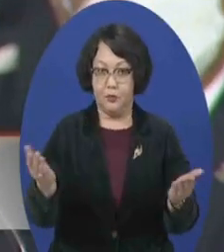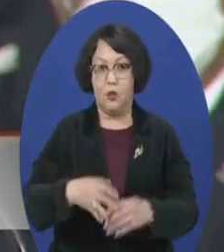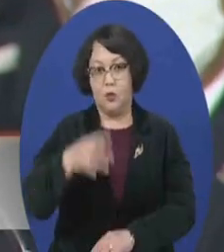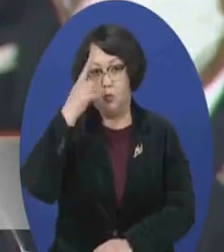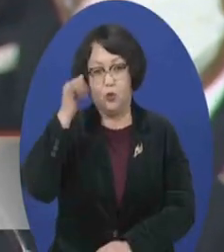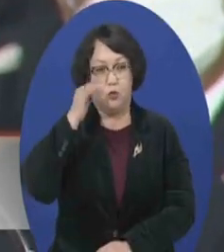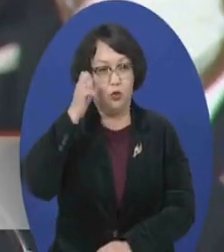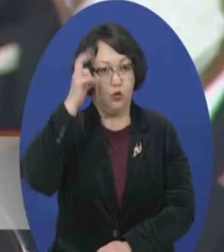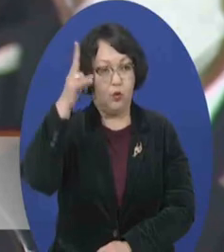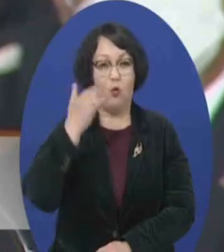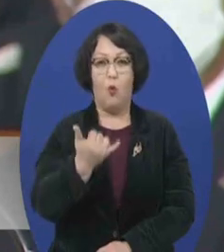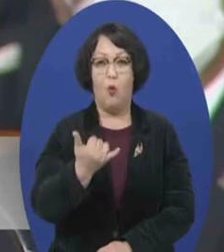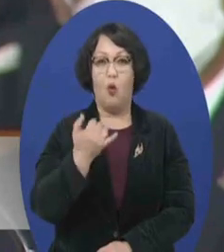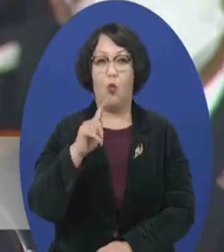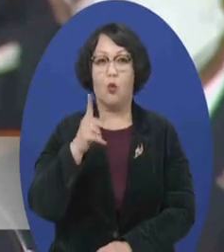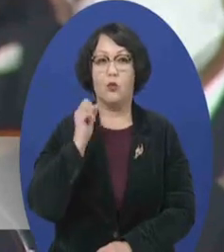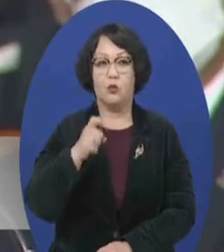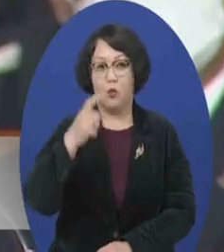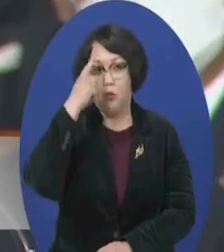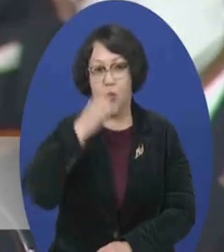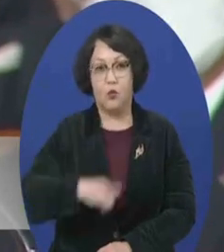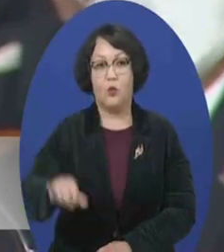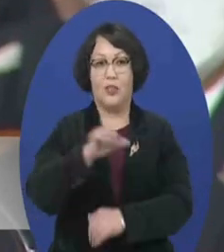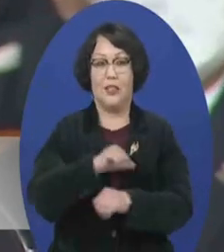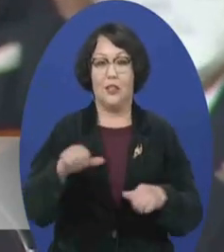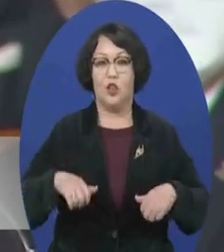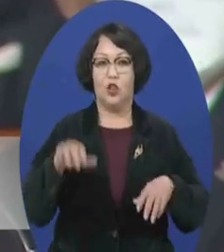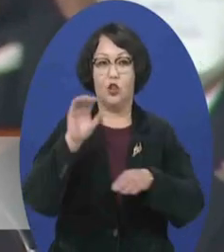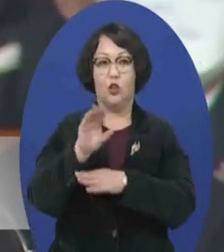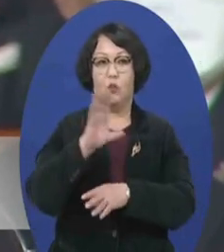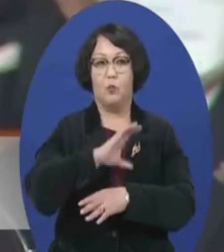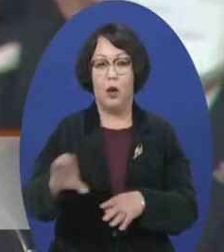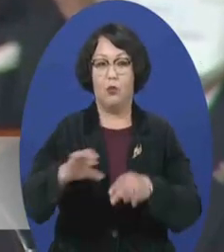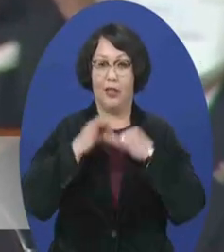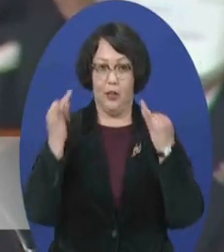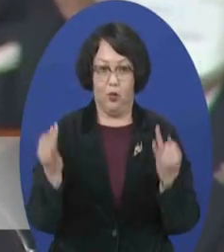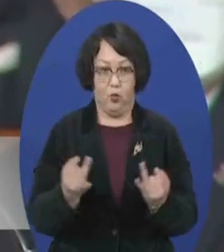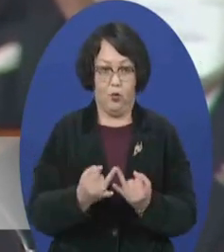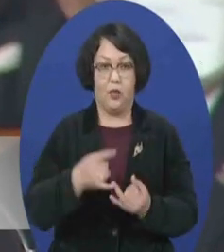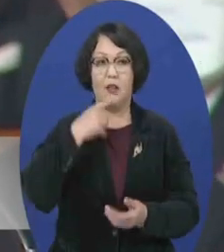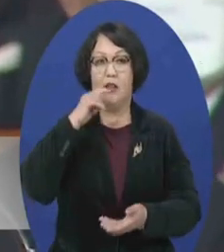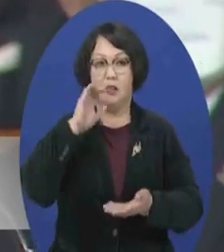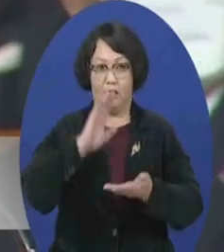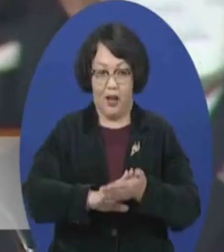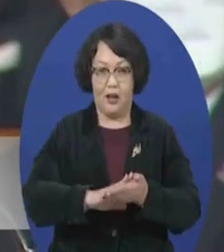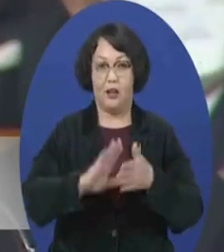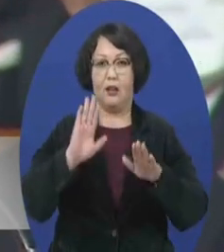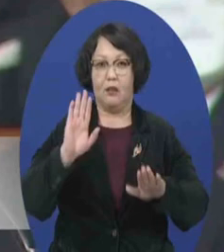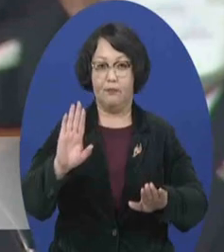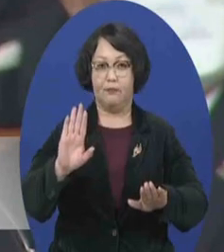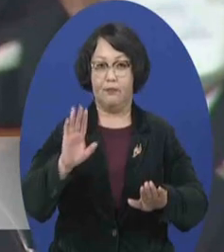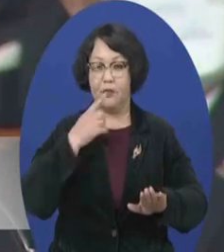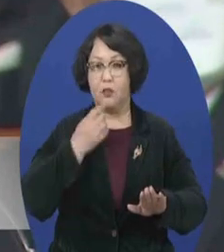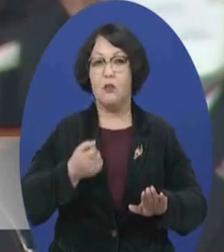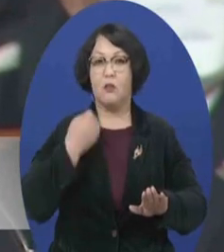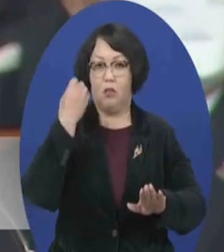Монгол улсын ерөнхийлөгч Ухнаагийн хүрэлцэх Монголын ард түмний төлөөллийн байгууллага улсын их хурлд тангараа өргөлөө.